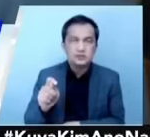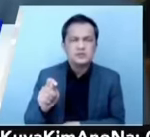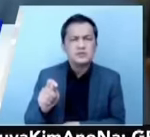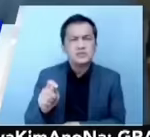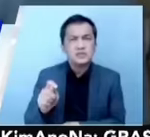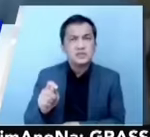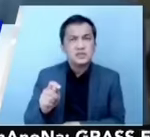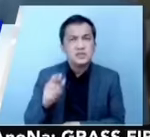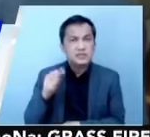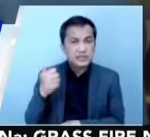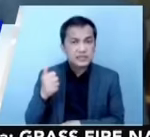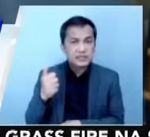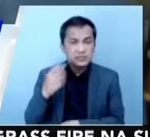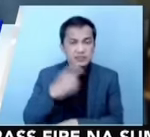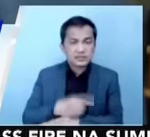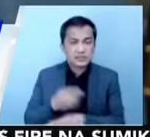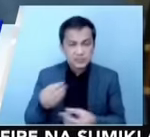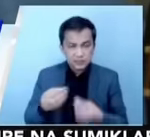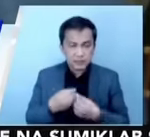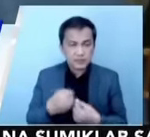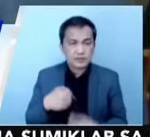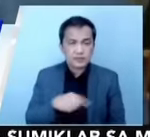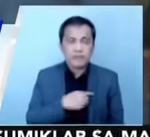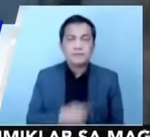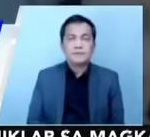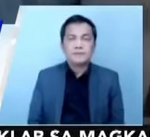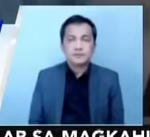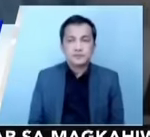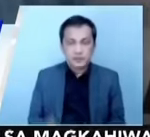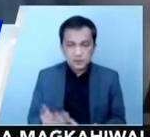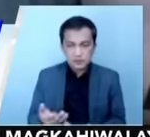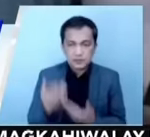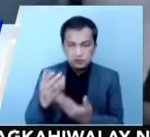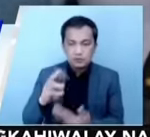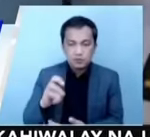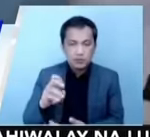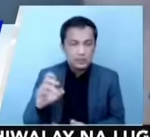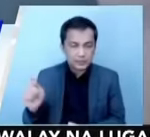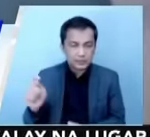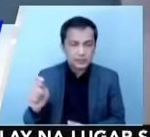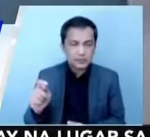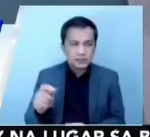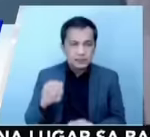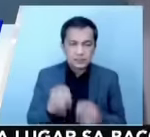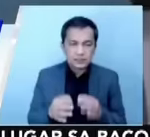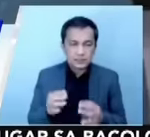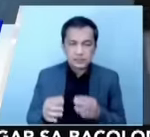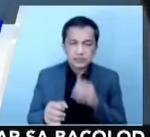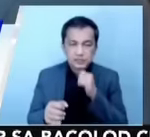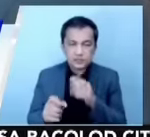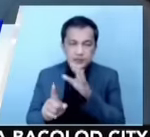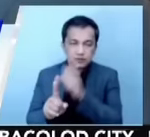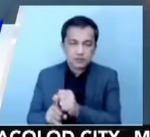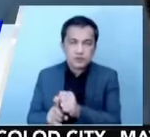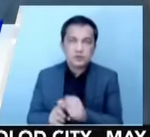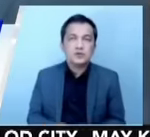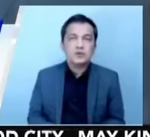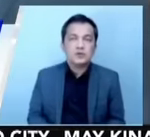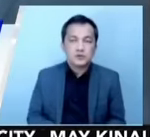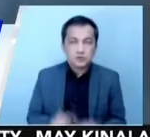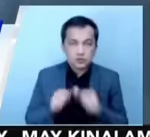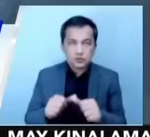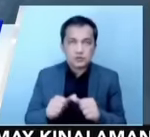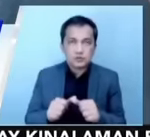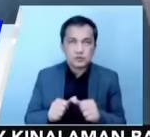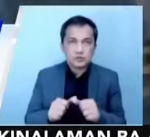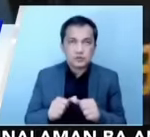days giving us to serve the warrant. While hindi pa siya nahuli, patuloy yung service of warrant of